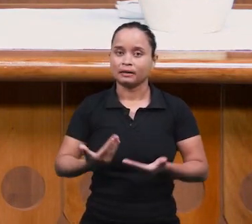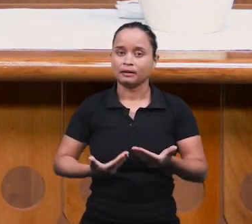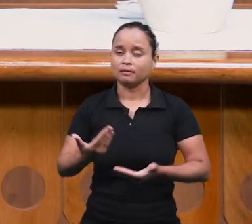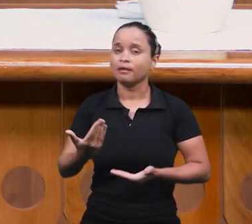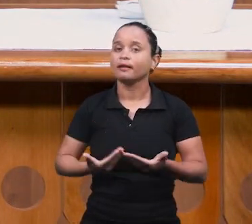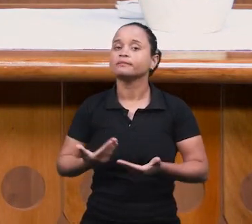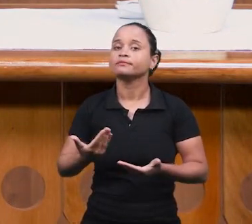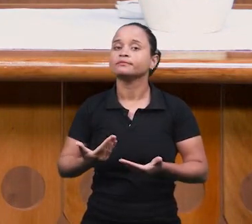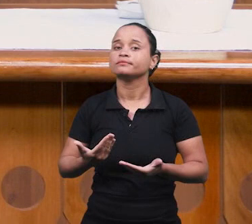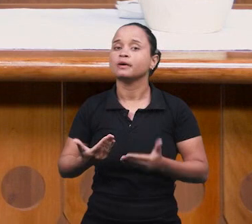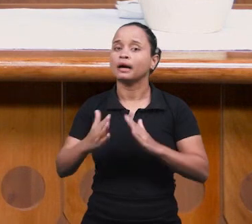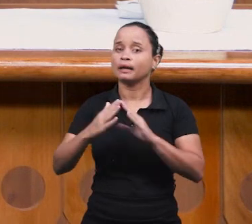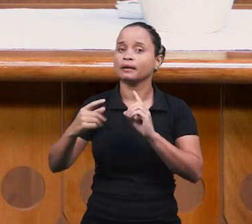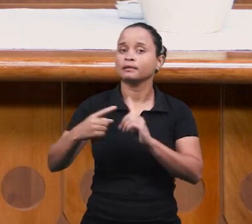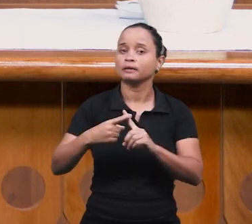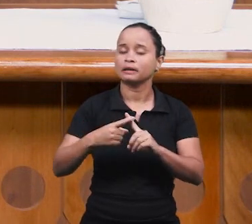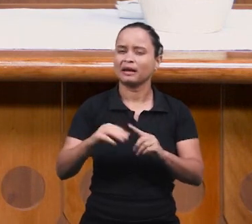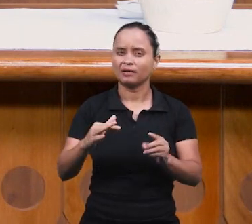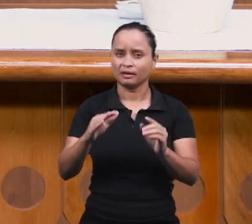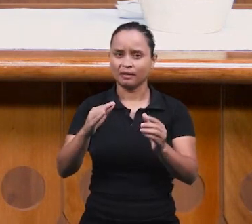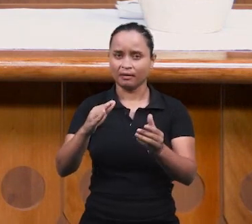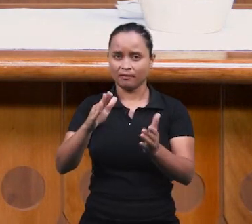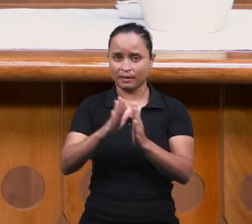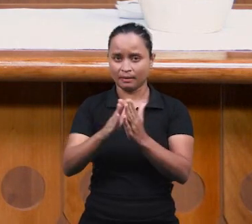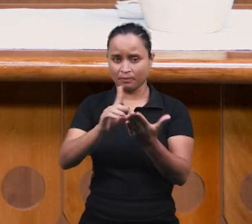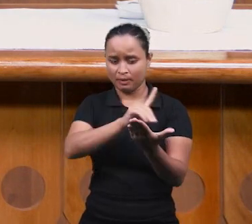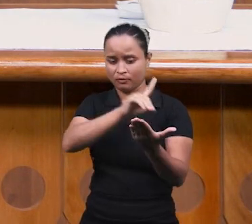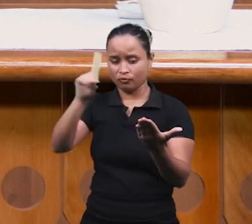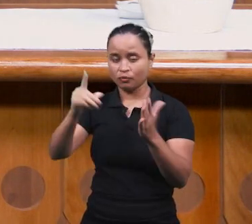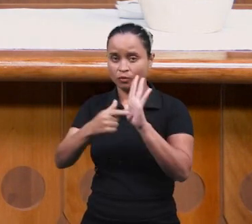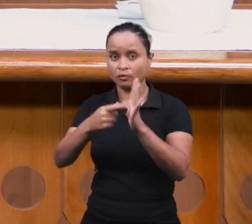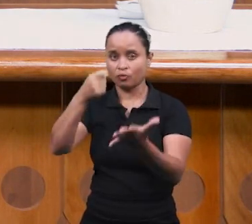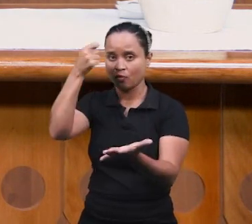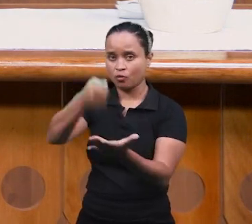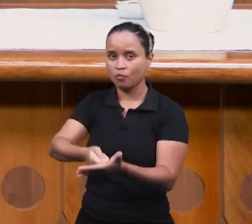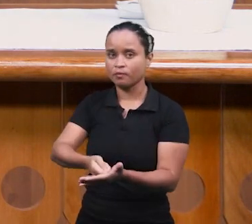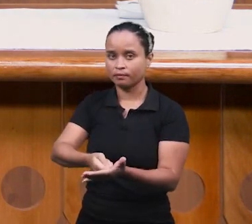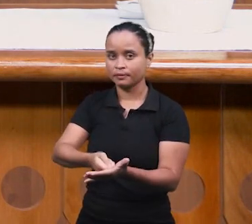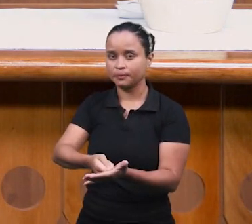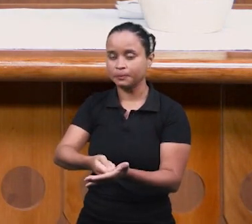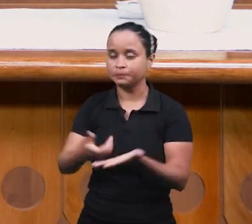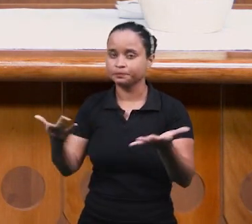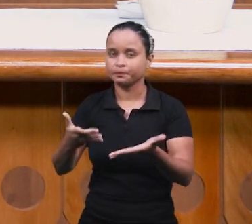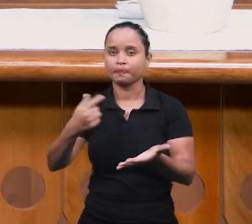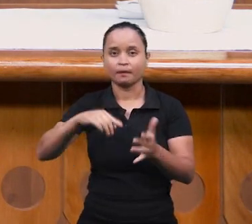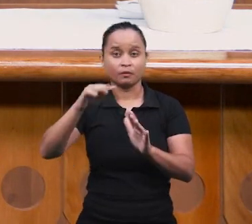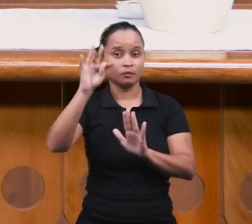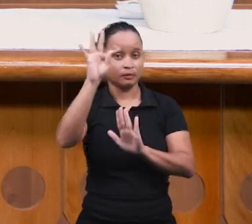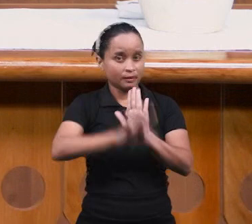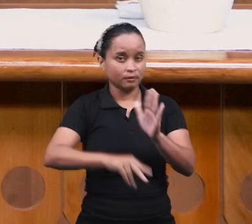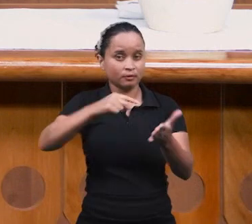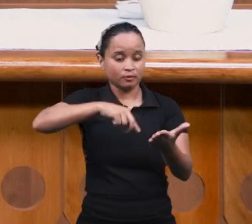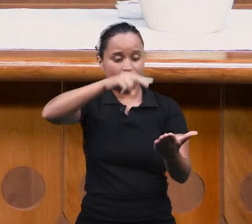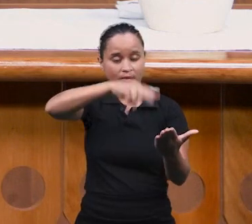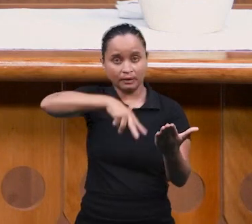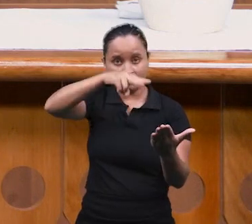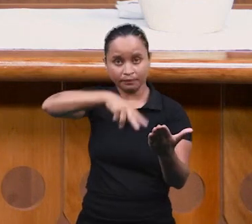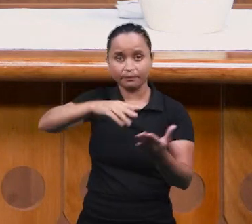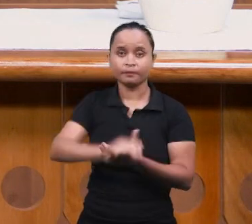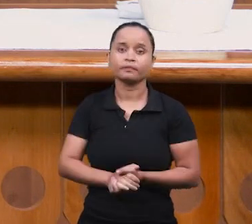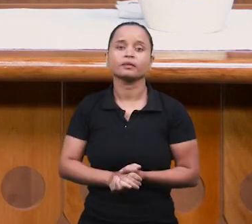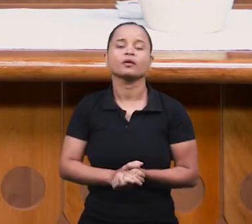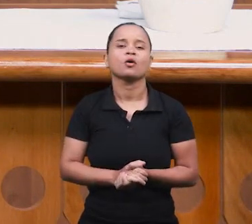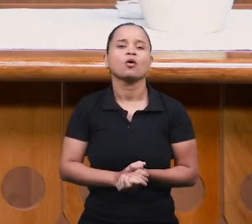dans la parole, qui est dans la parole, va s'accomplir dans la vie de l'Église. Donc nous allons voir dans ce texte, nous avons lu